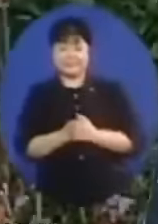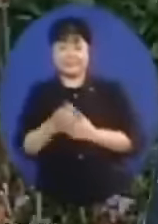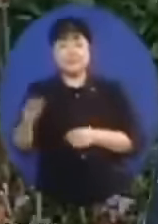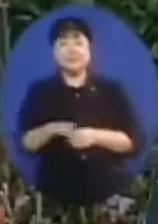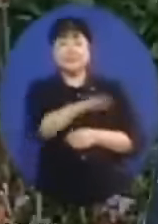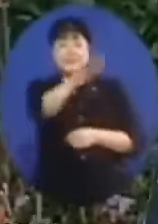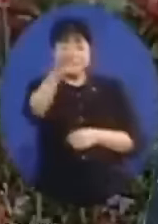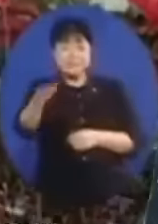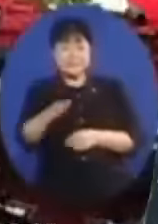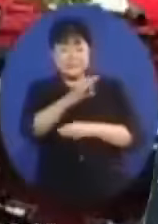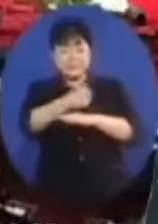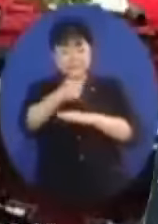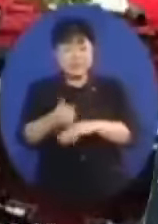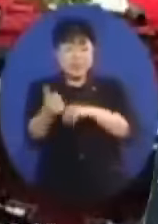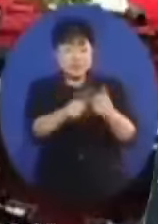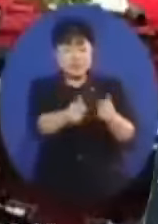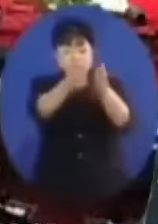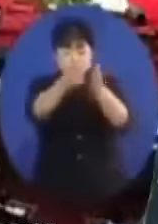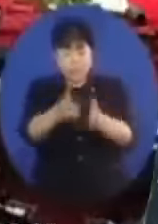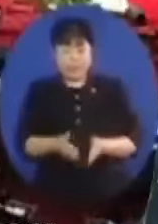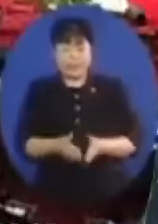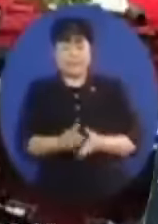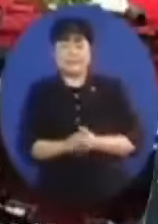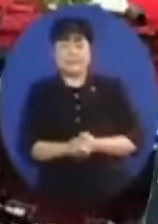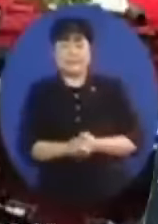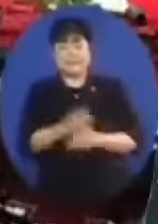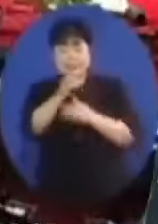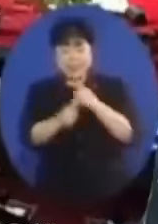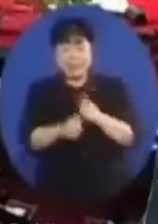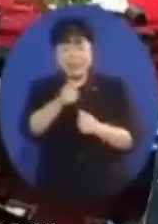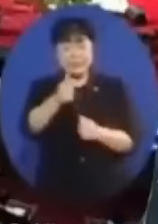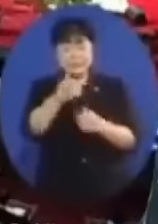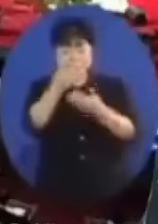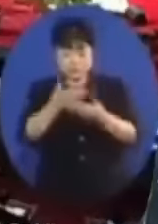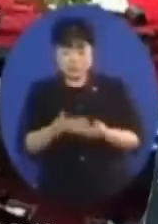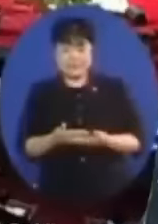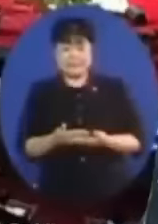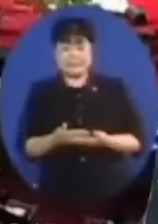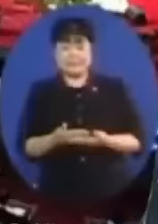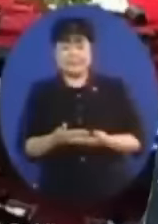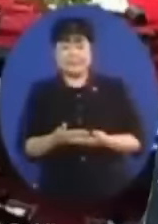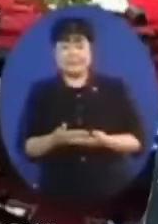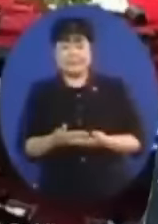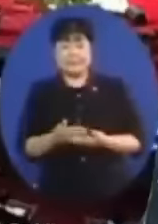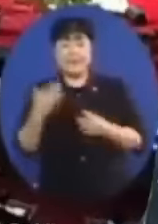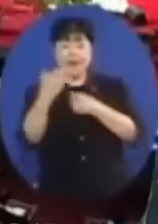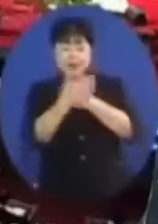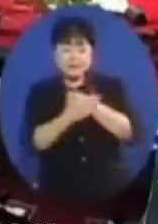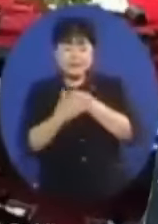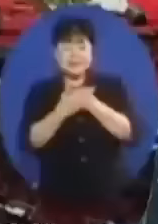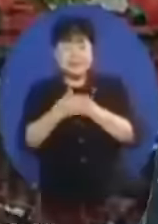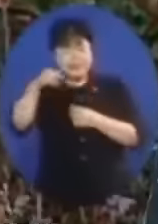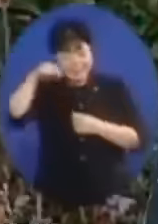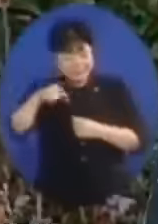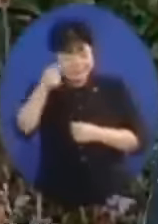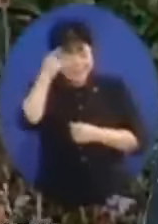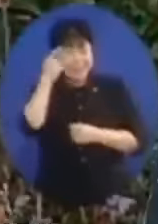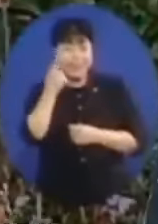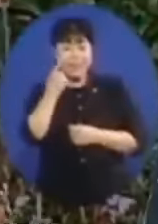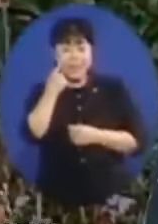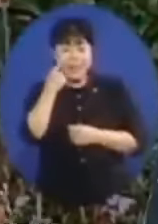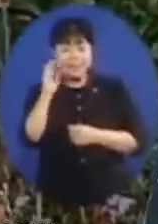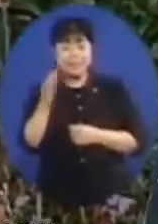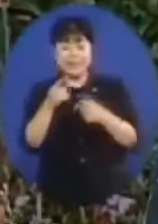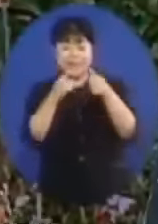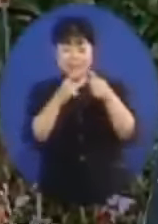우리는 그리스도의 죽음을 통해서 하나님이 우리에게 주신 은혜를 오늘 깊이 생각해 봐야 되겠습니다.